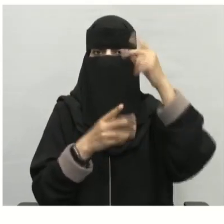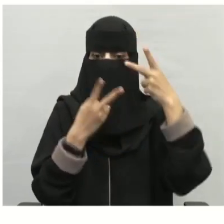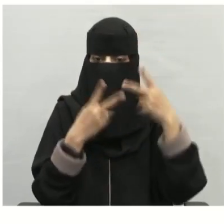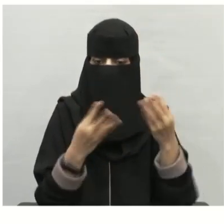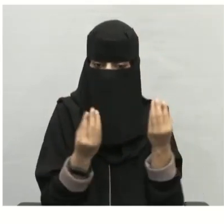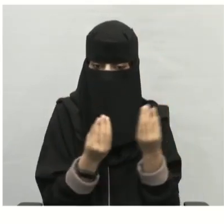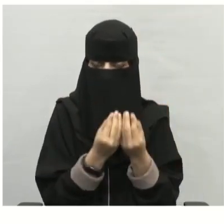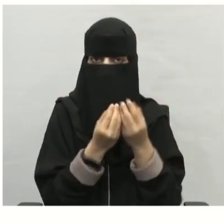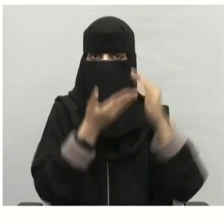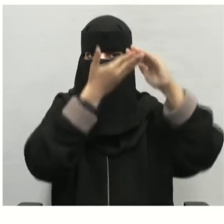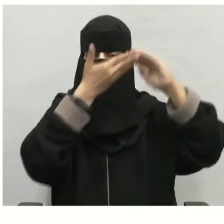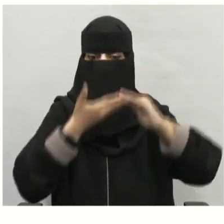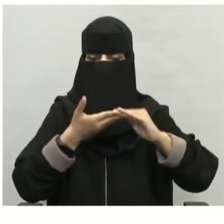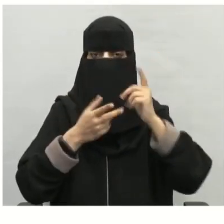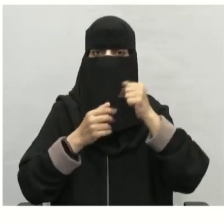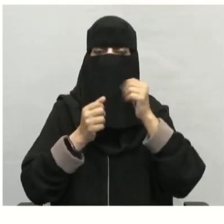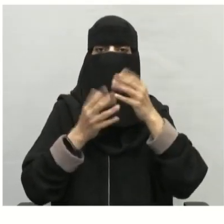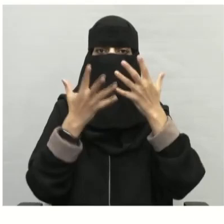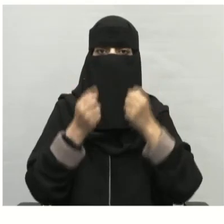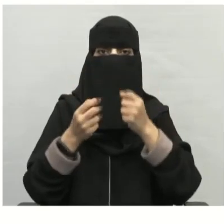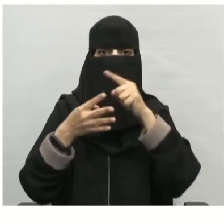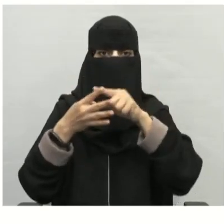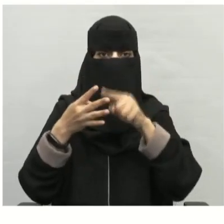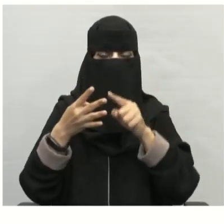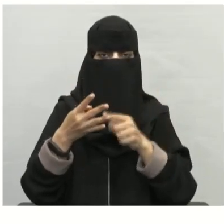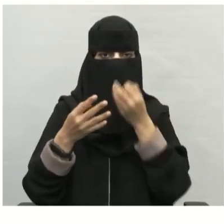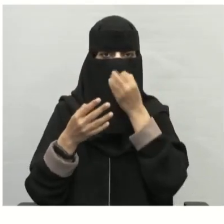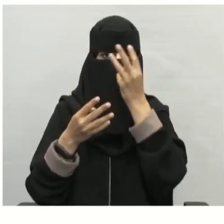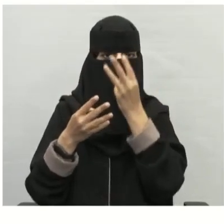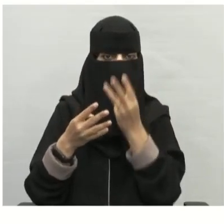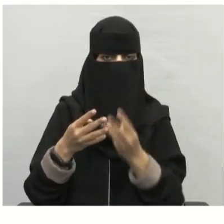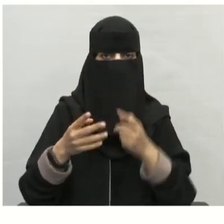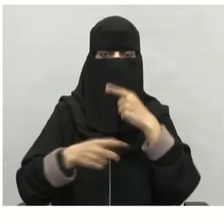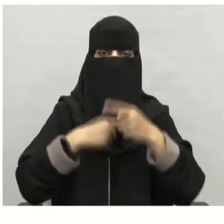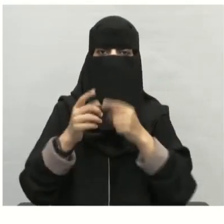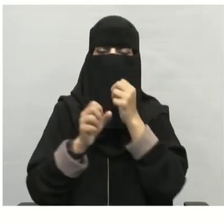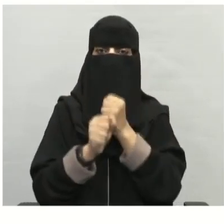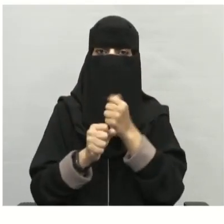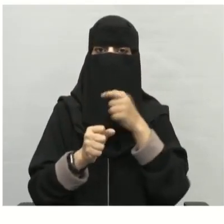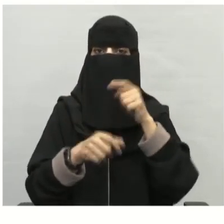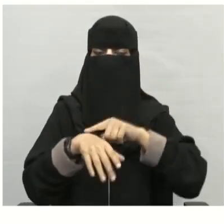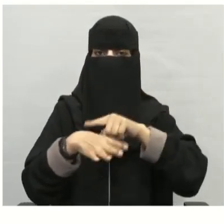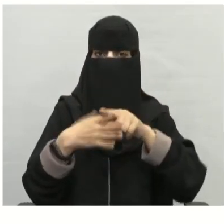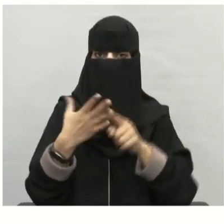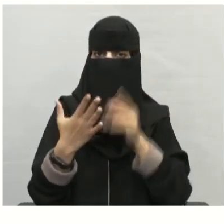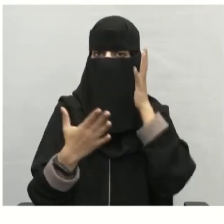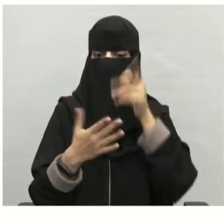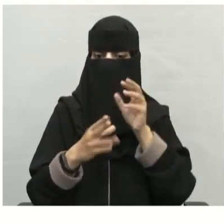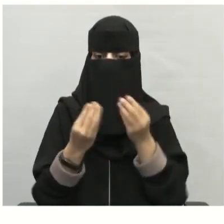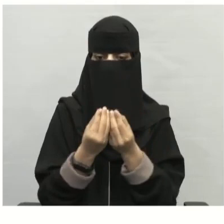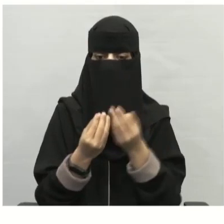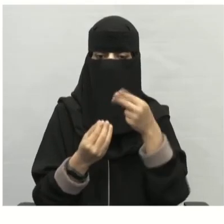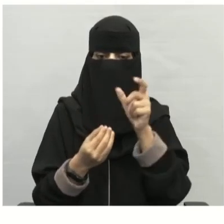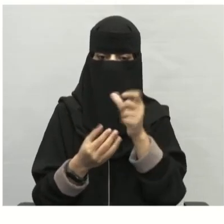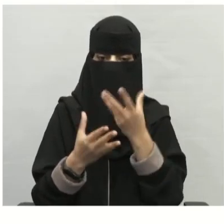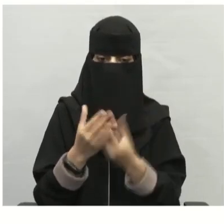المحافظه على قراءه الاذكار اليوميه المحافظه على اداء الصلاه في وقتها علي عبد الله بن عباس